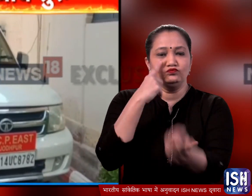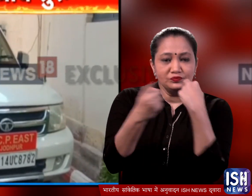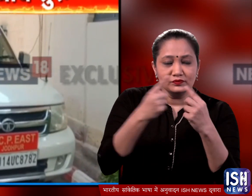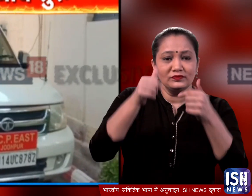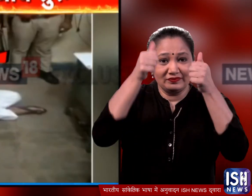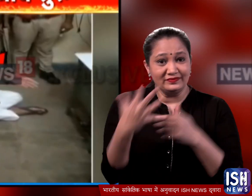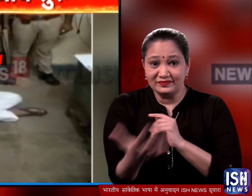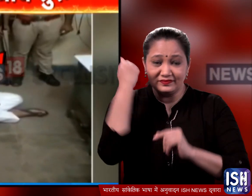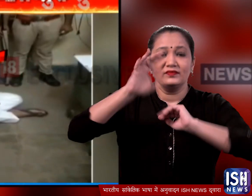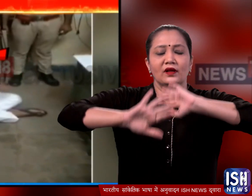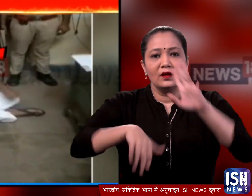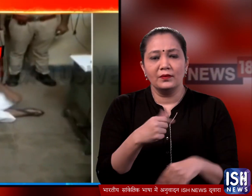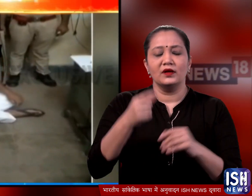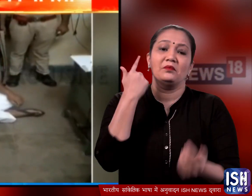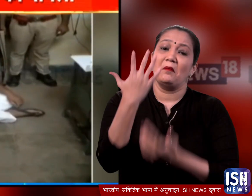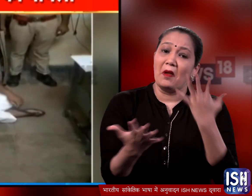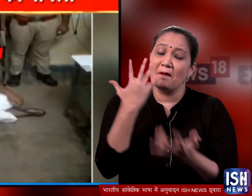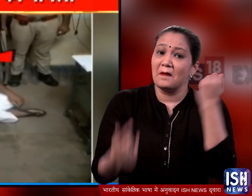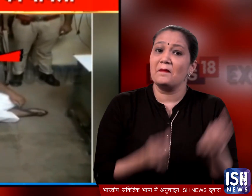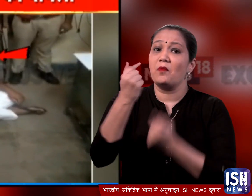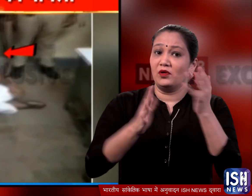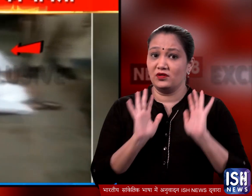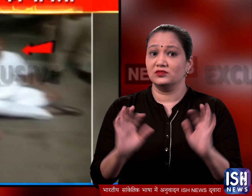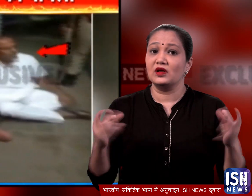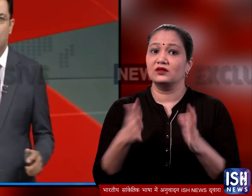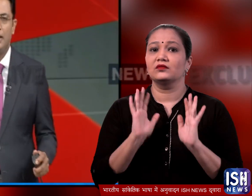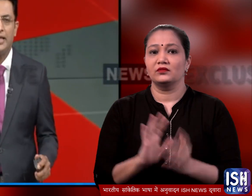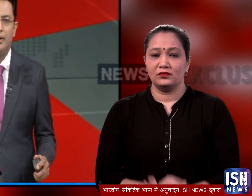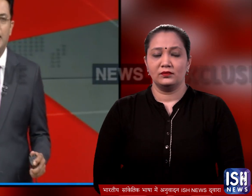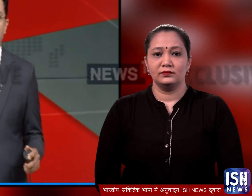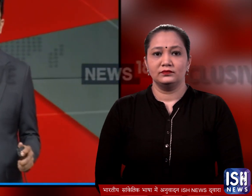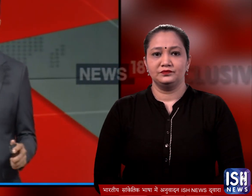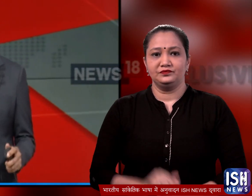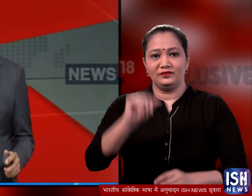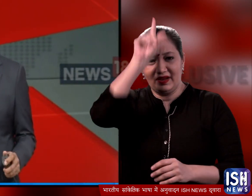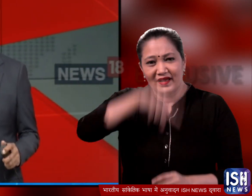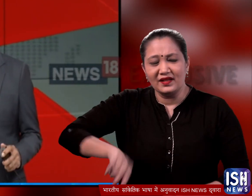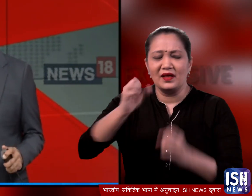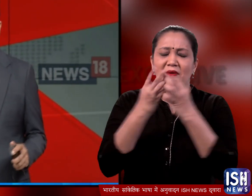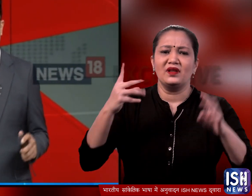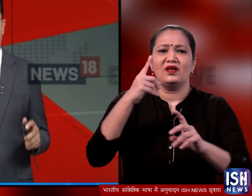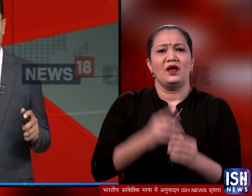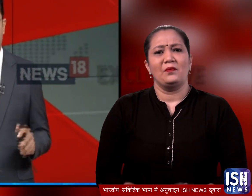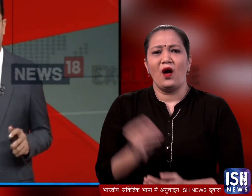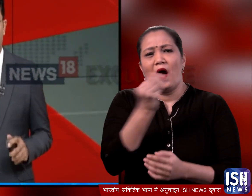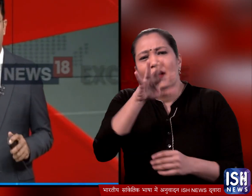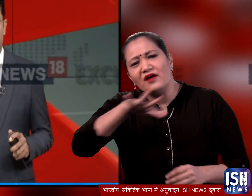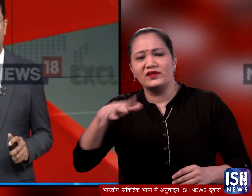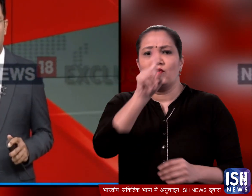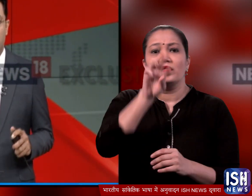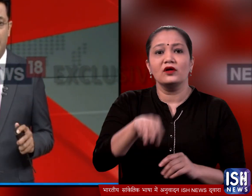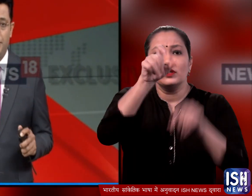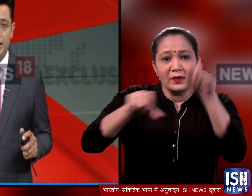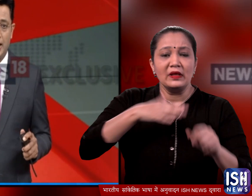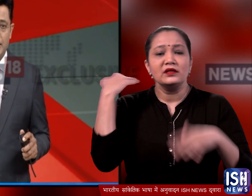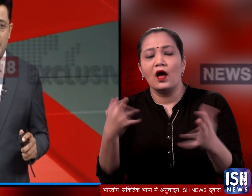के नतीजे सामने आने के बाद ये मामला सियासी गलियारों में भी तूल पकड़ सकता है। सौभाग्य की एक बात है कि देश में हर महीने औसतन 1000 लोगों की